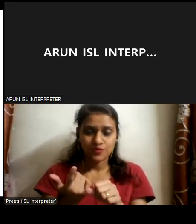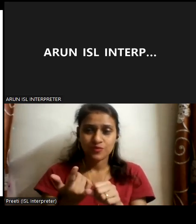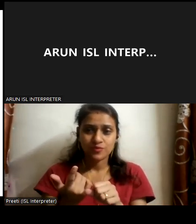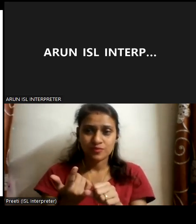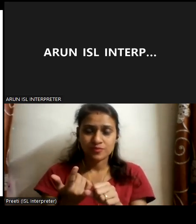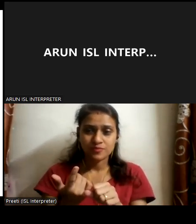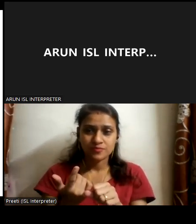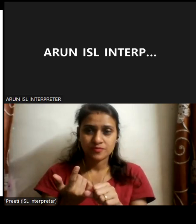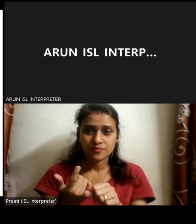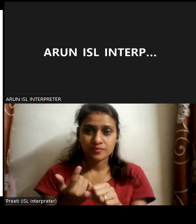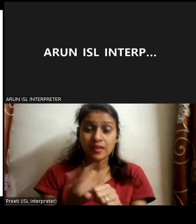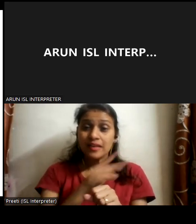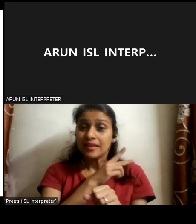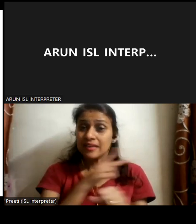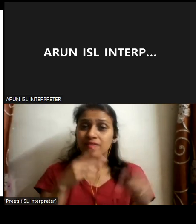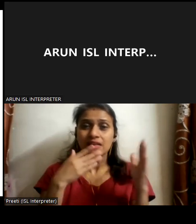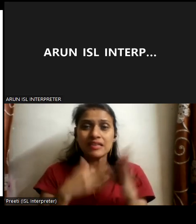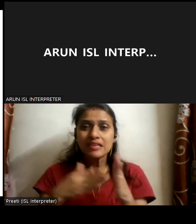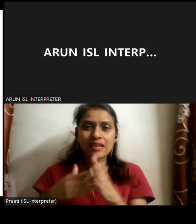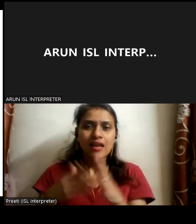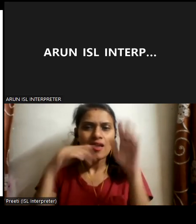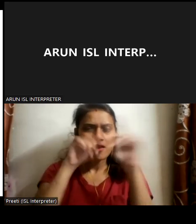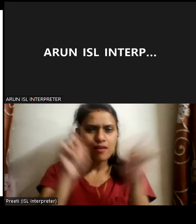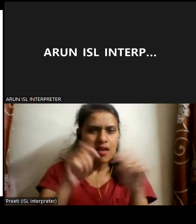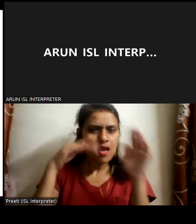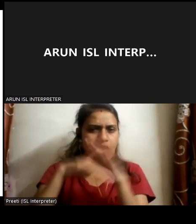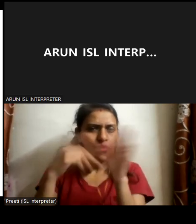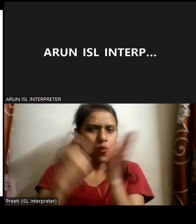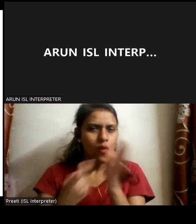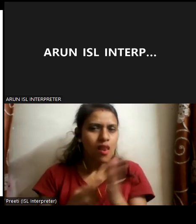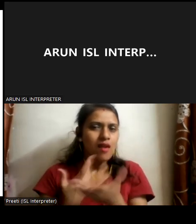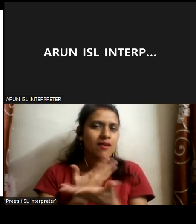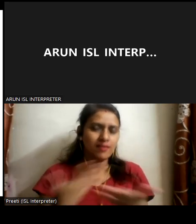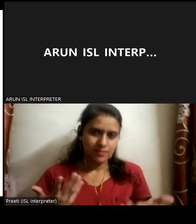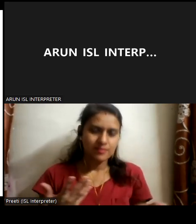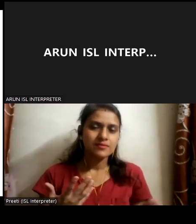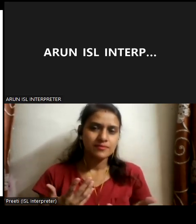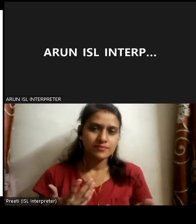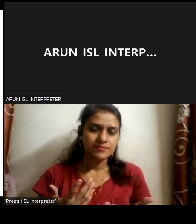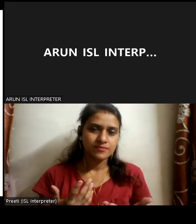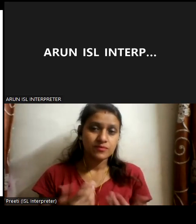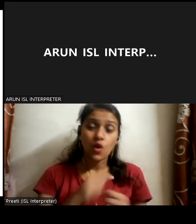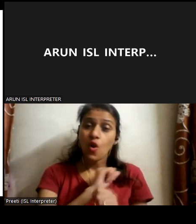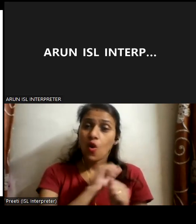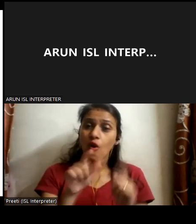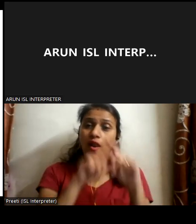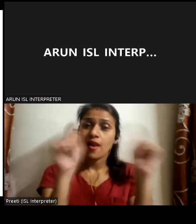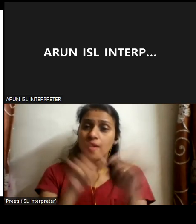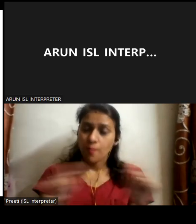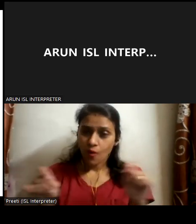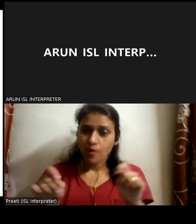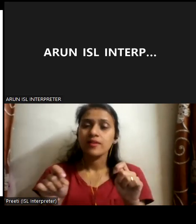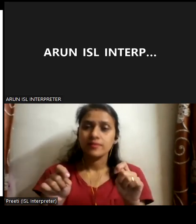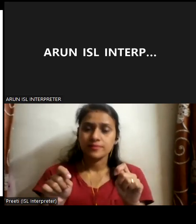व्हाट आर द वेरियस कंस्ट्रेंट्स इन ईच एंड एवरी मॉडल, एंड व्हाट इट टेक्स फॉर ईच ऑफ द मॉडल टू